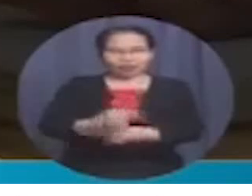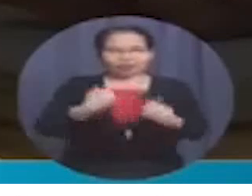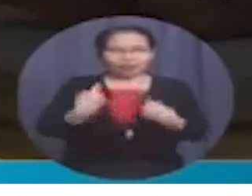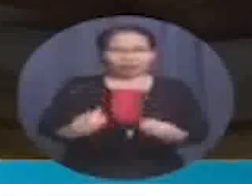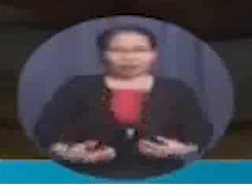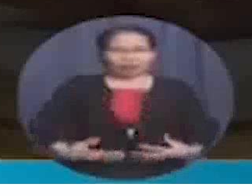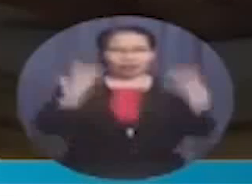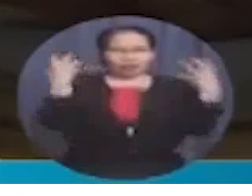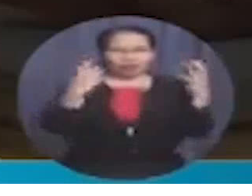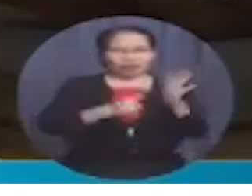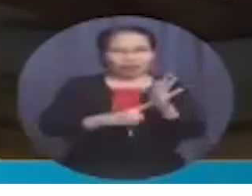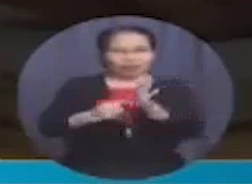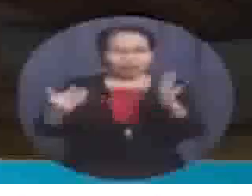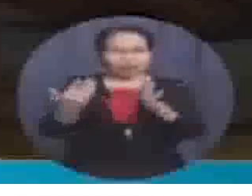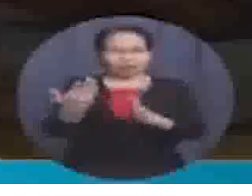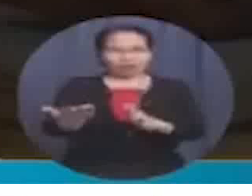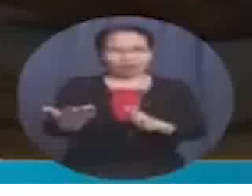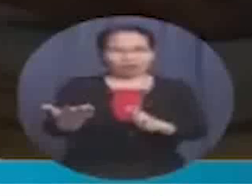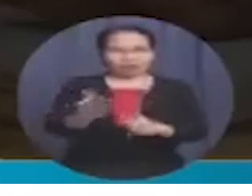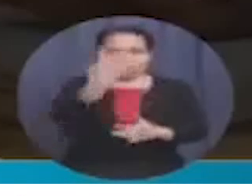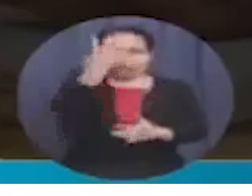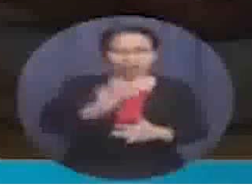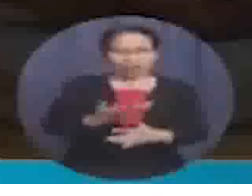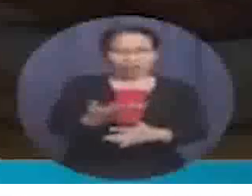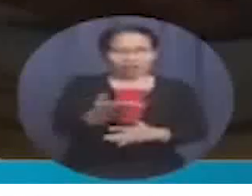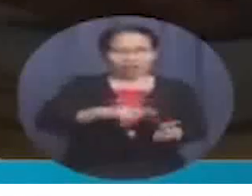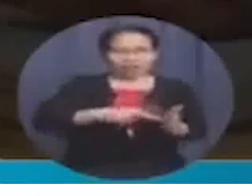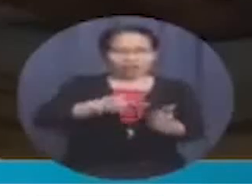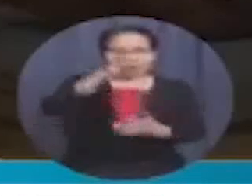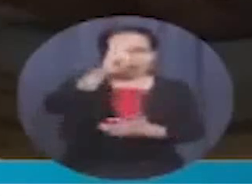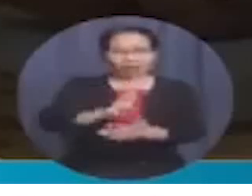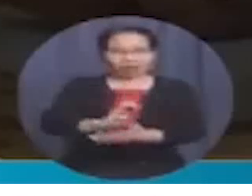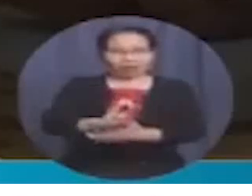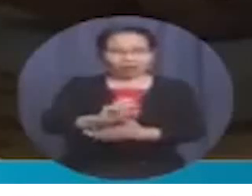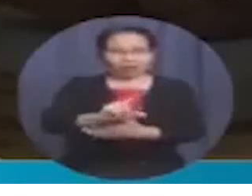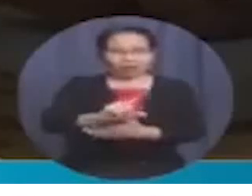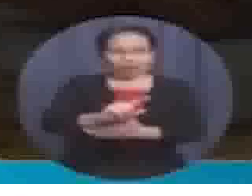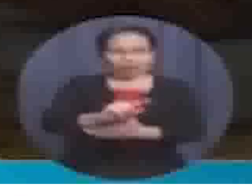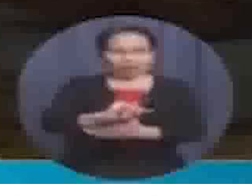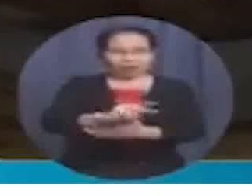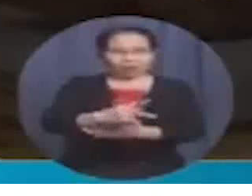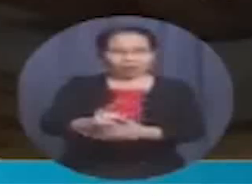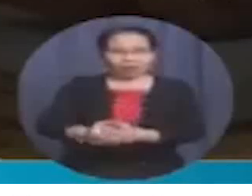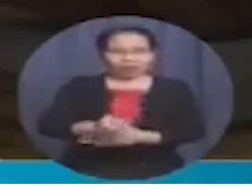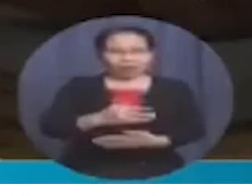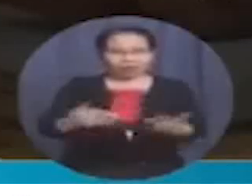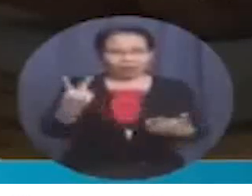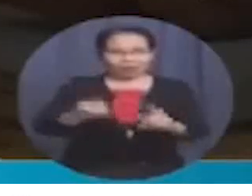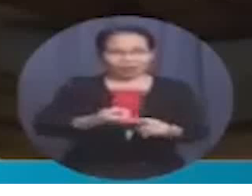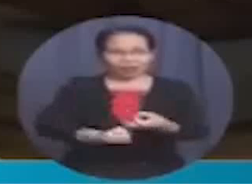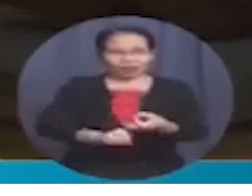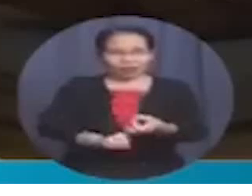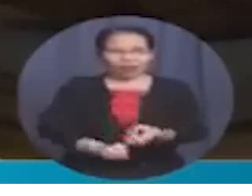puot nag-alab laban sa iyo. Galit ako sa iyo, ibig sabihin ng Diyos kay Elipas. At laban sa iyong dalawang